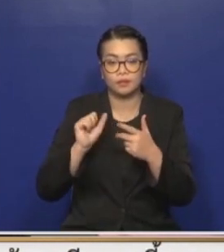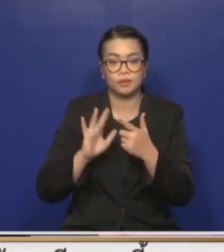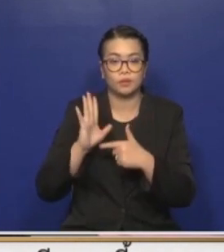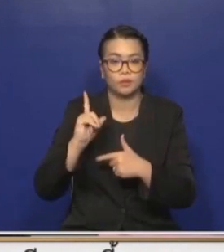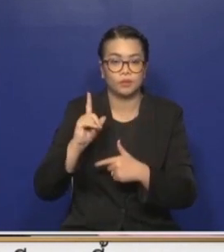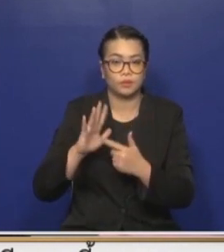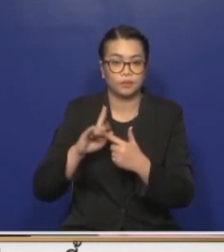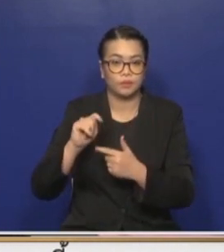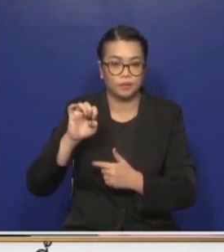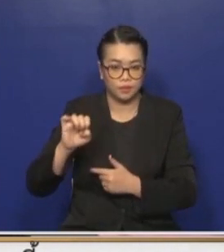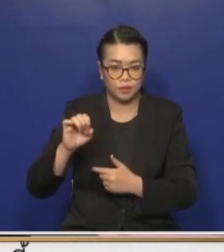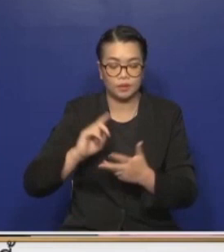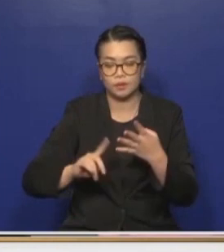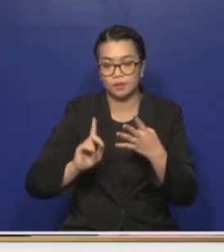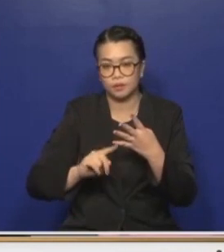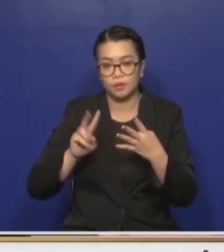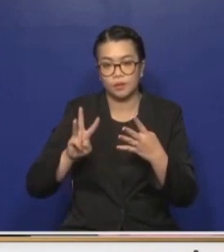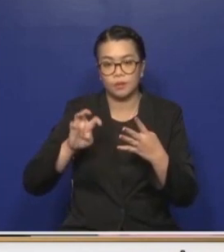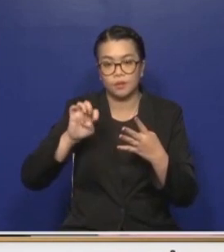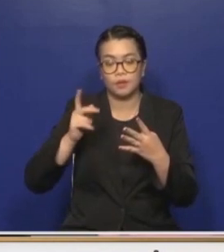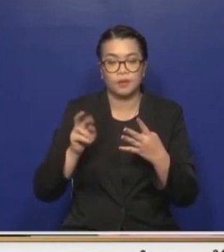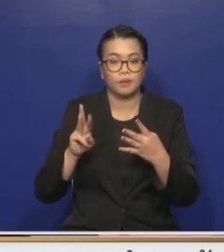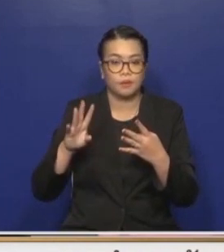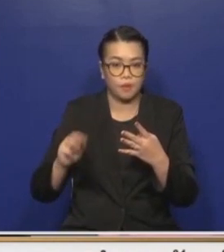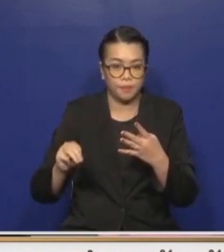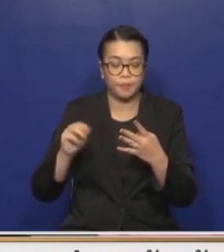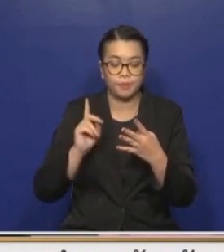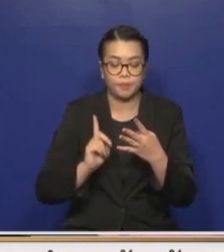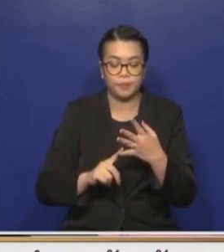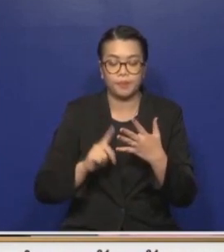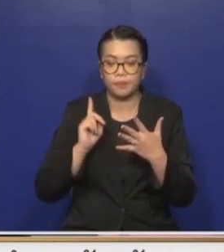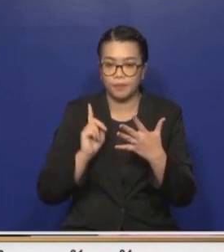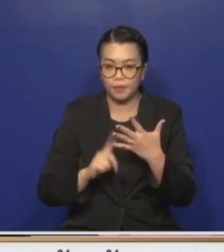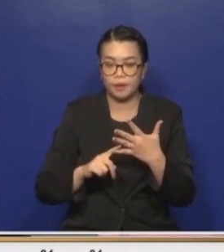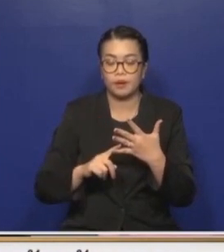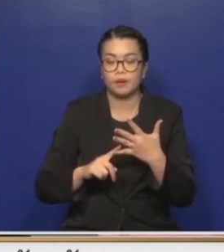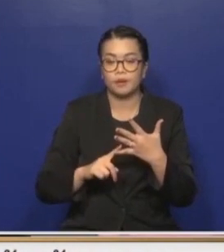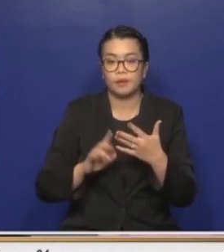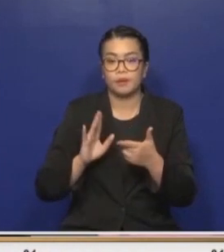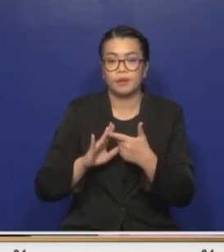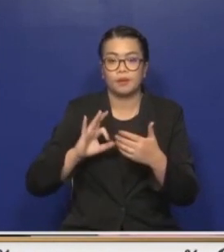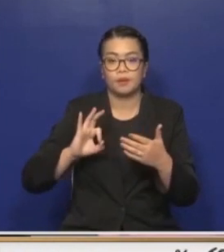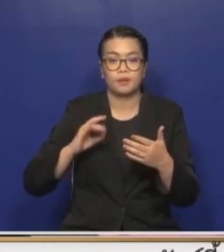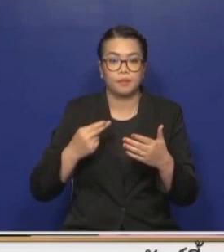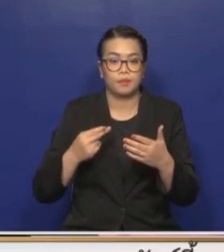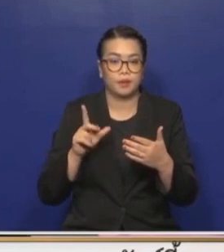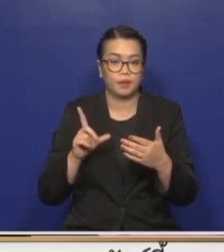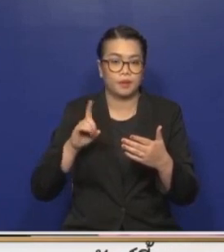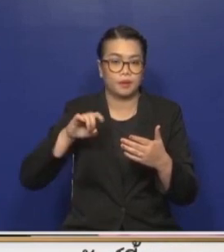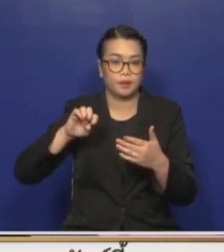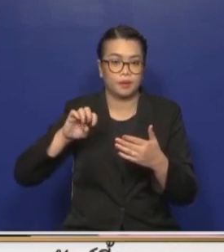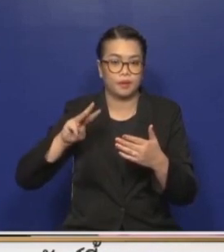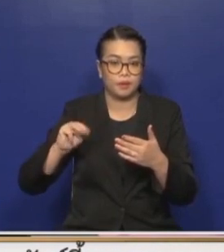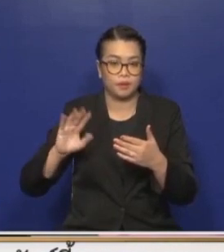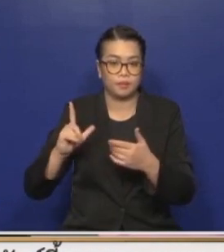ภิญโญ 4นายวิกรมเตชะธีรวัฒน์ 5นายประเดิมชัยบุญช่วยเหลือ 6ใน